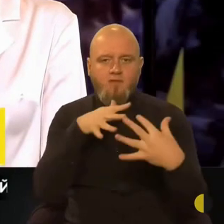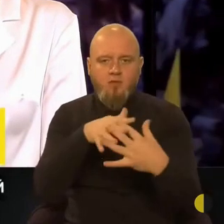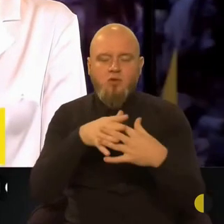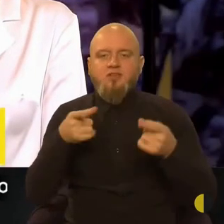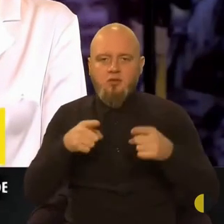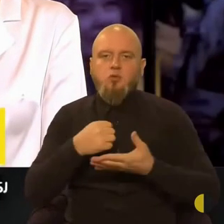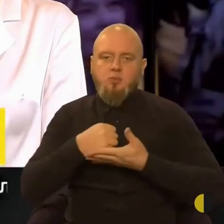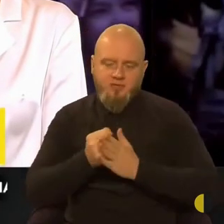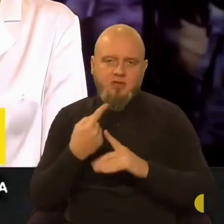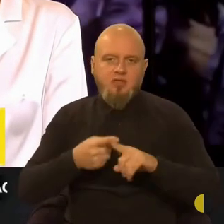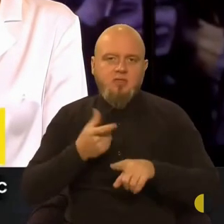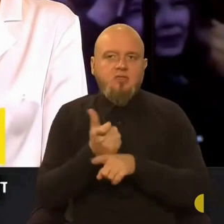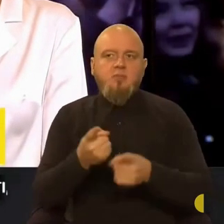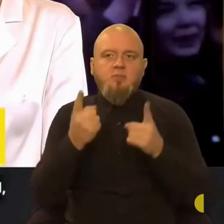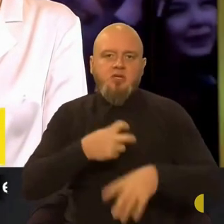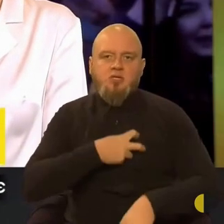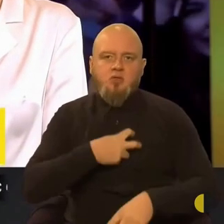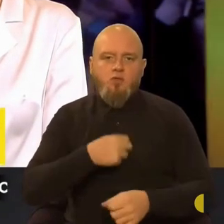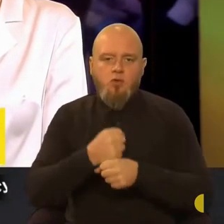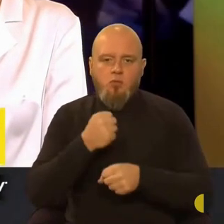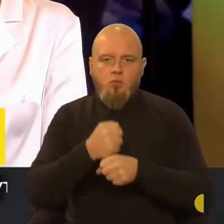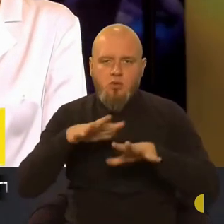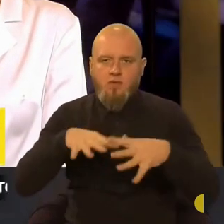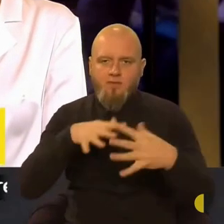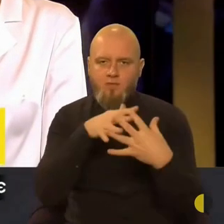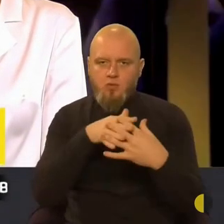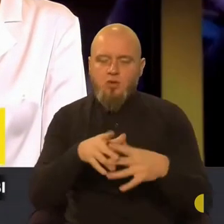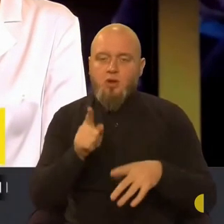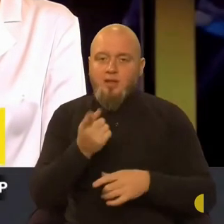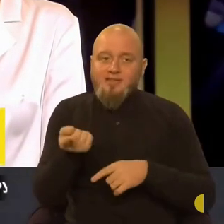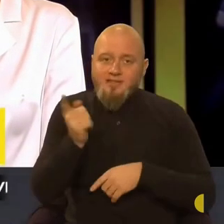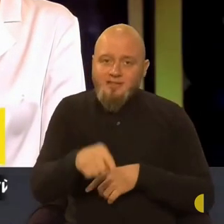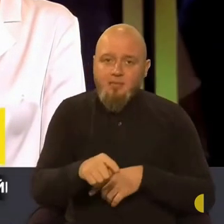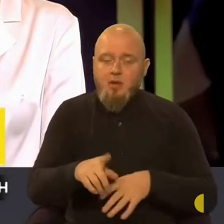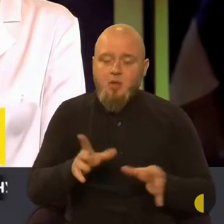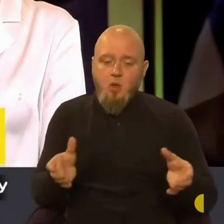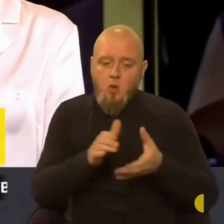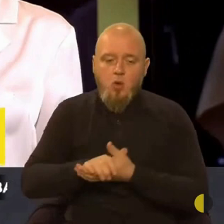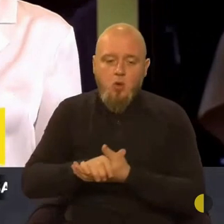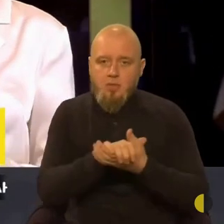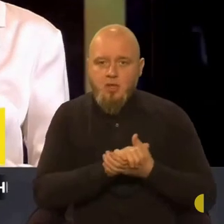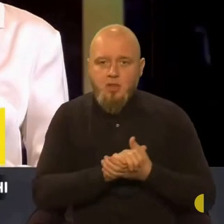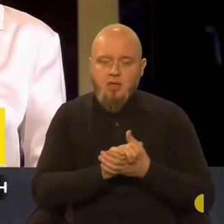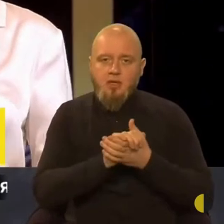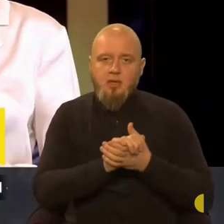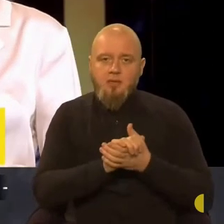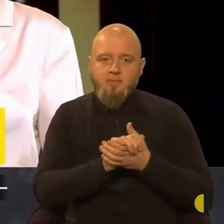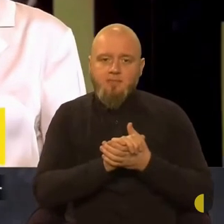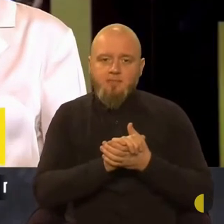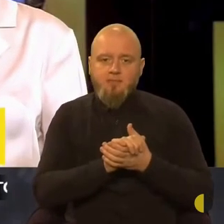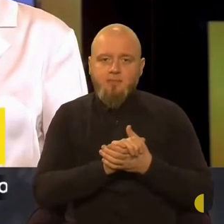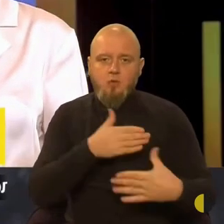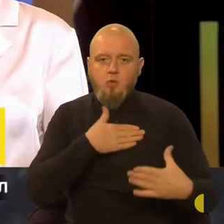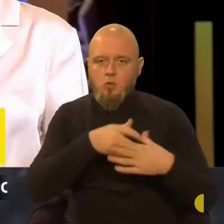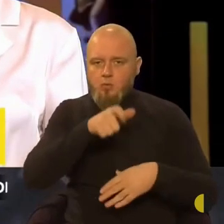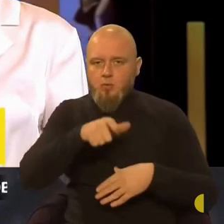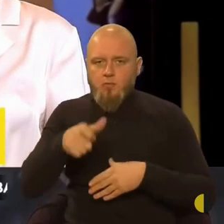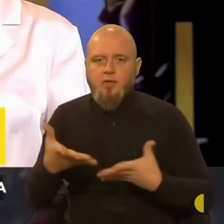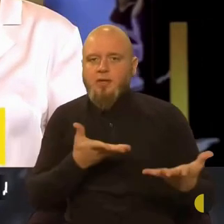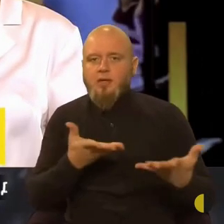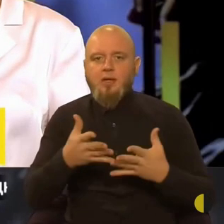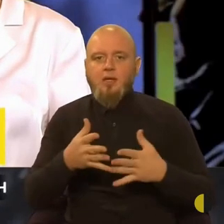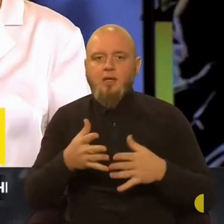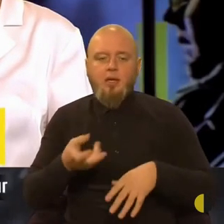Дійсно, підтверджую, це найбільш ризикована робота на фронті, але саме об'єднані, злагоджені добровольці, які